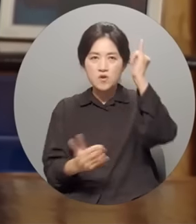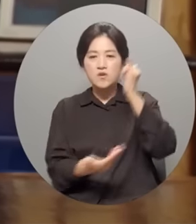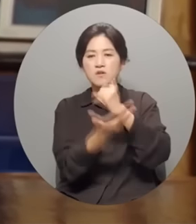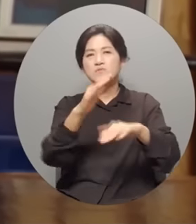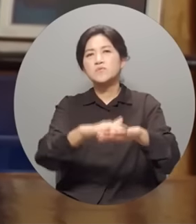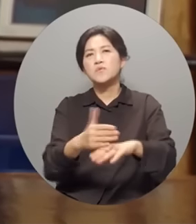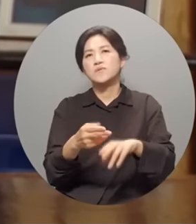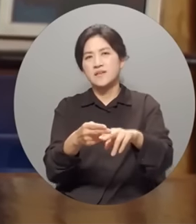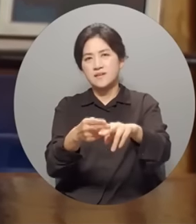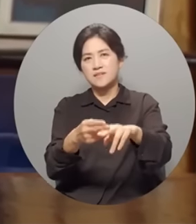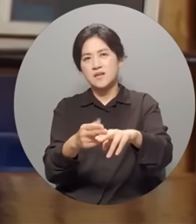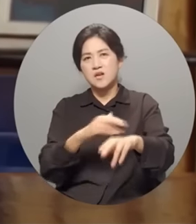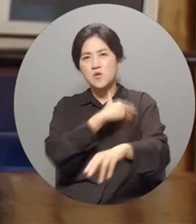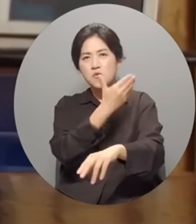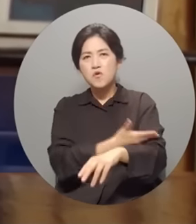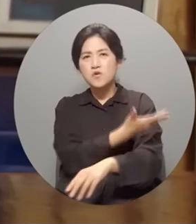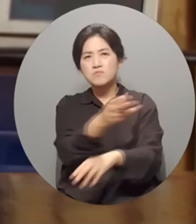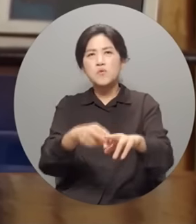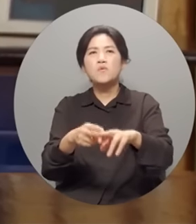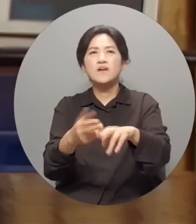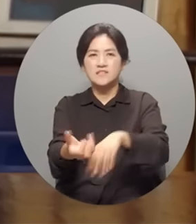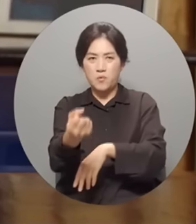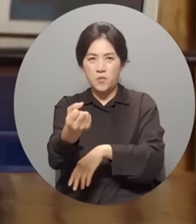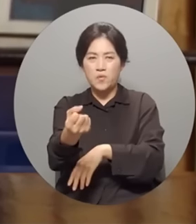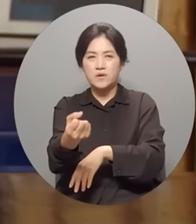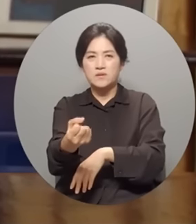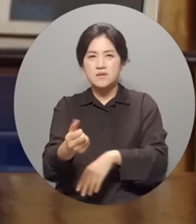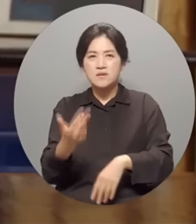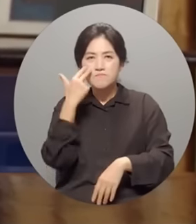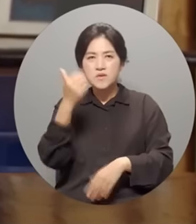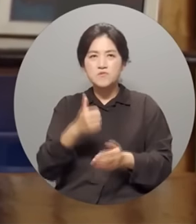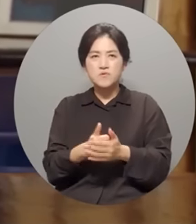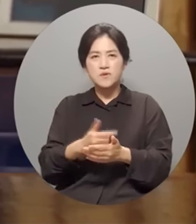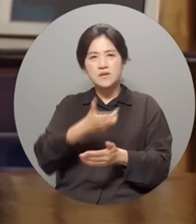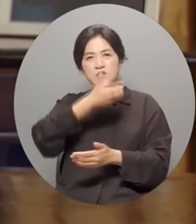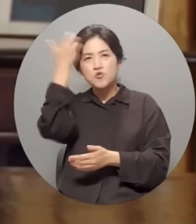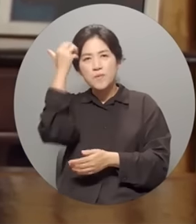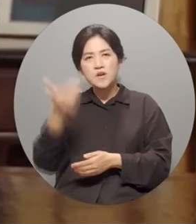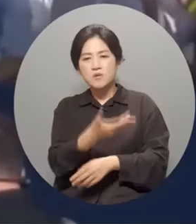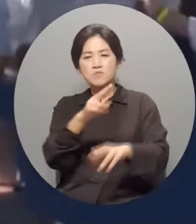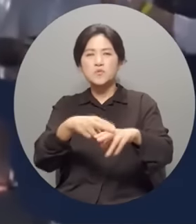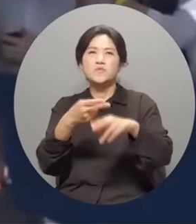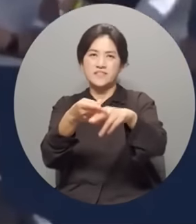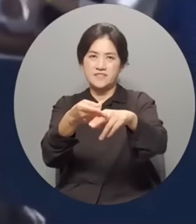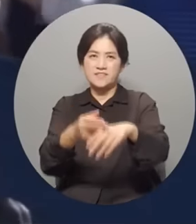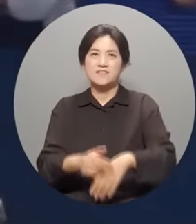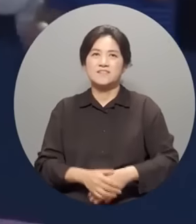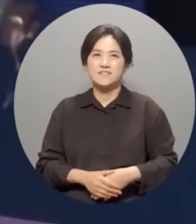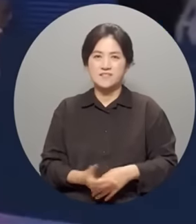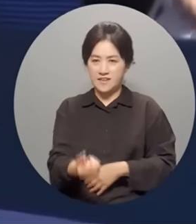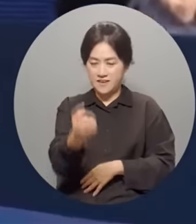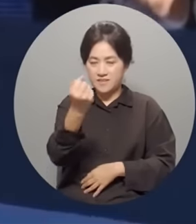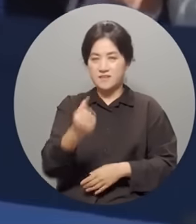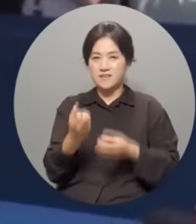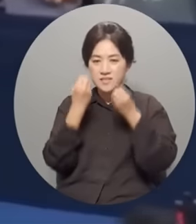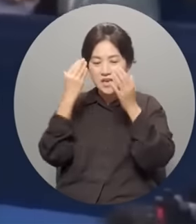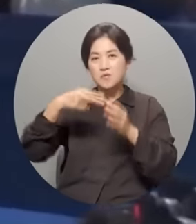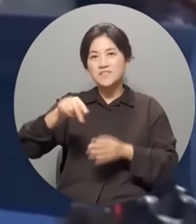hands. The power is in your hands. The idea of America lies in your hands. 새로운 세대를 강조한